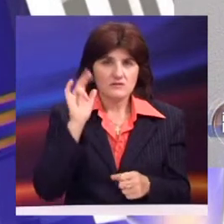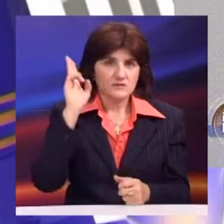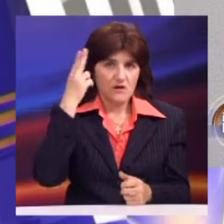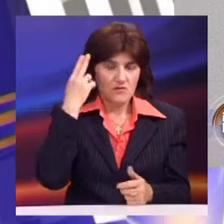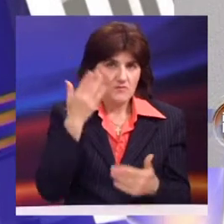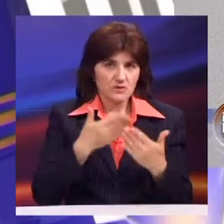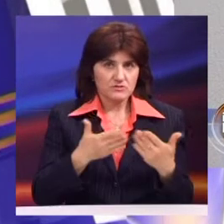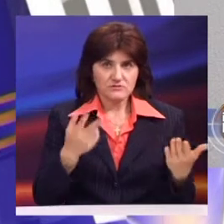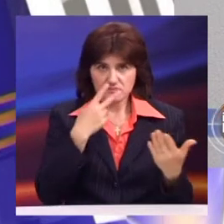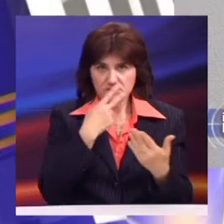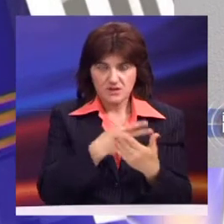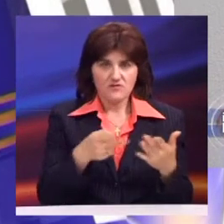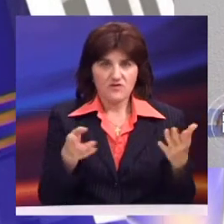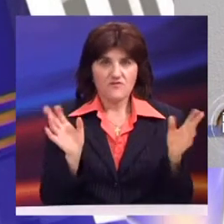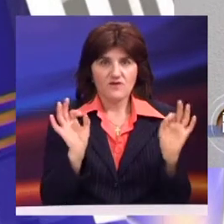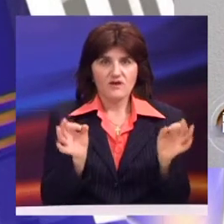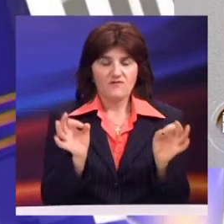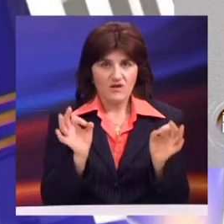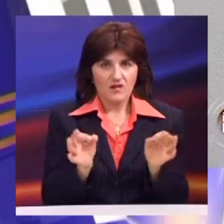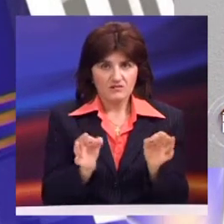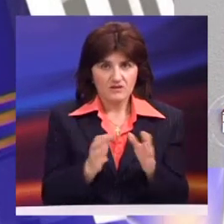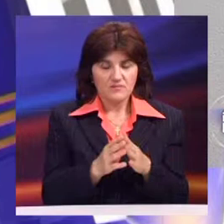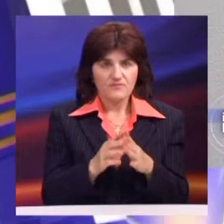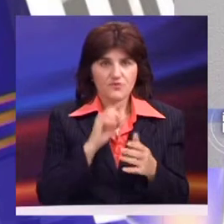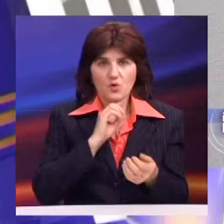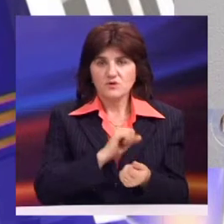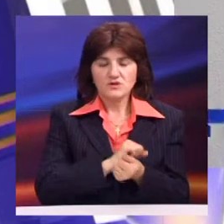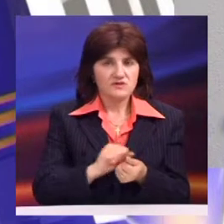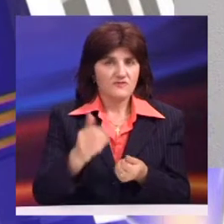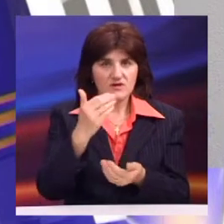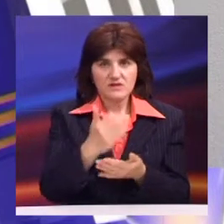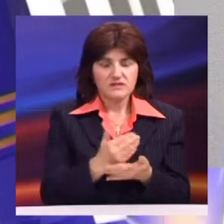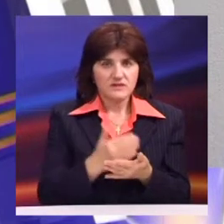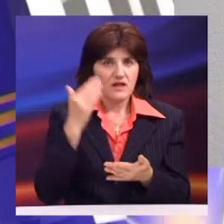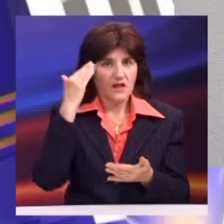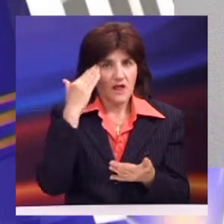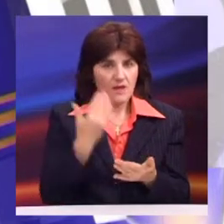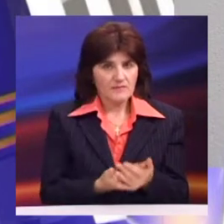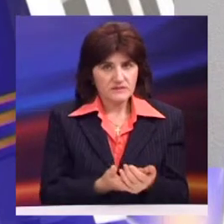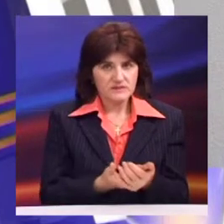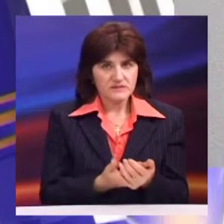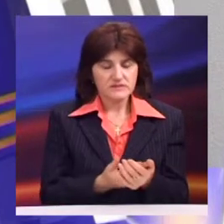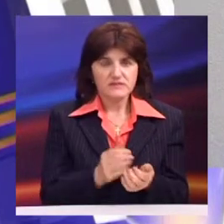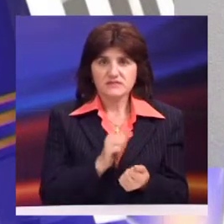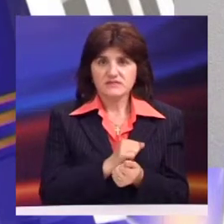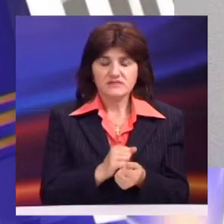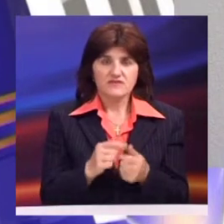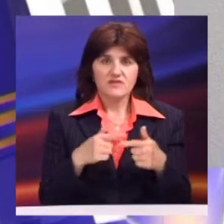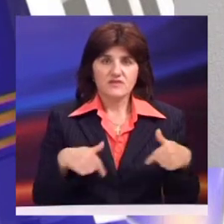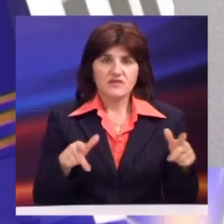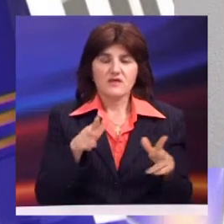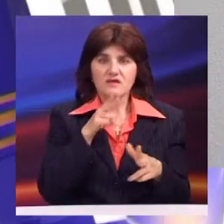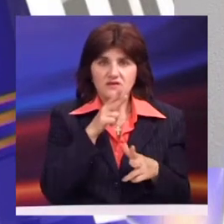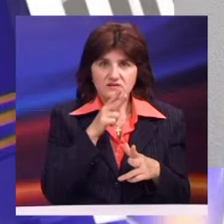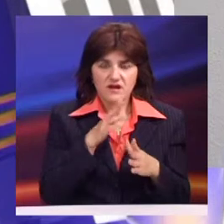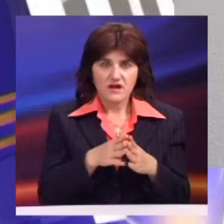je prepoznatljivo sa mnogim kvalitetima koje su po svim merilima priznati, ali sve to